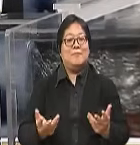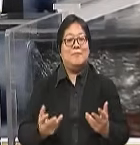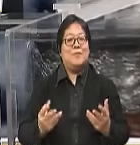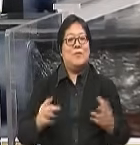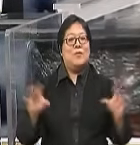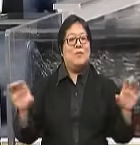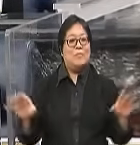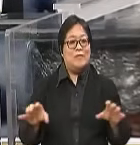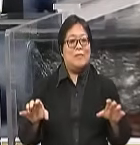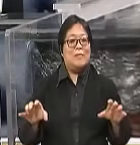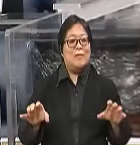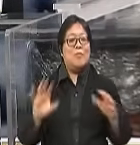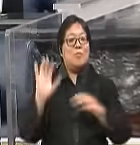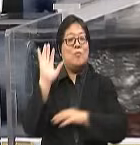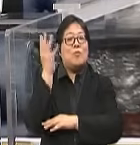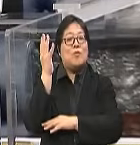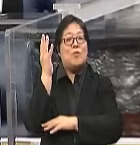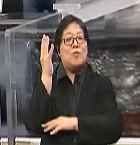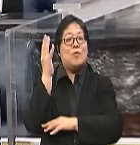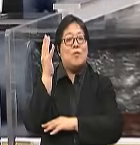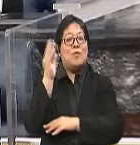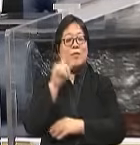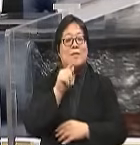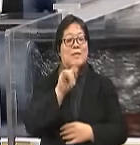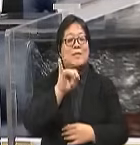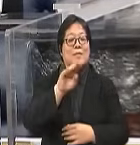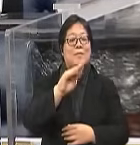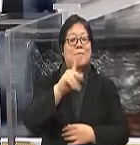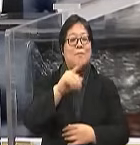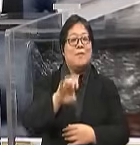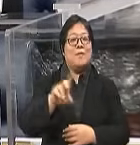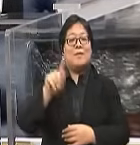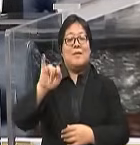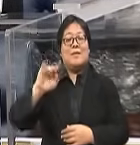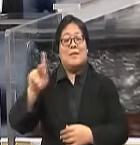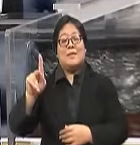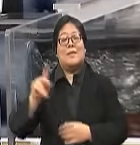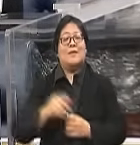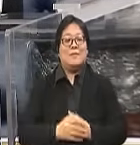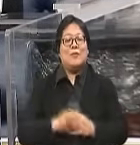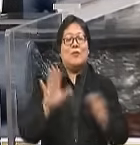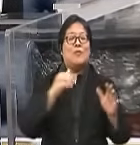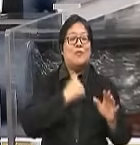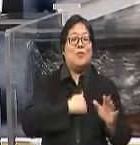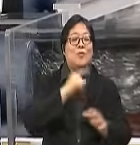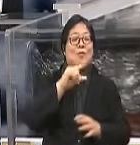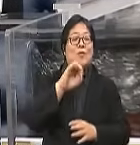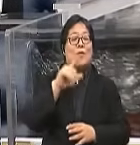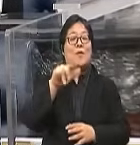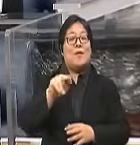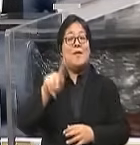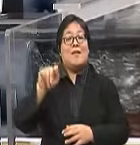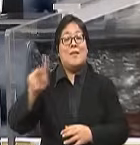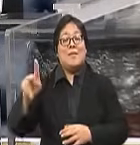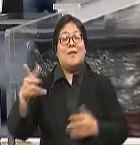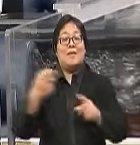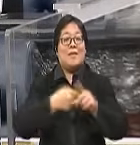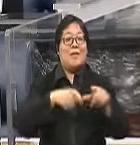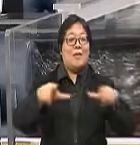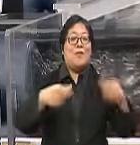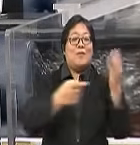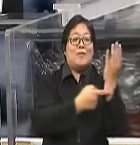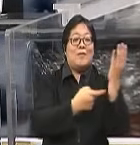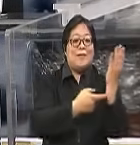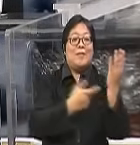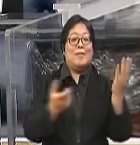mengeluarkan pokok Tibet ini jadinya disebut yatim batik Golden tingi daripada kayu